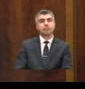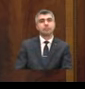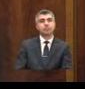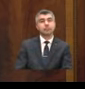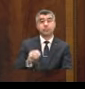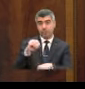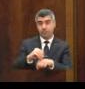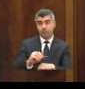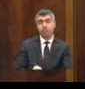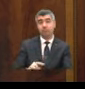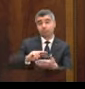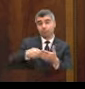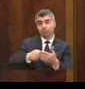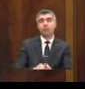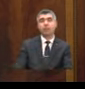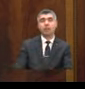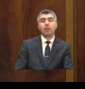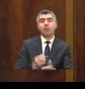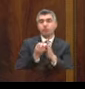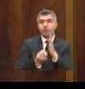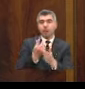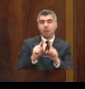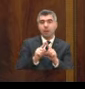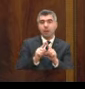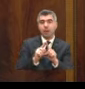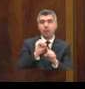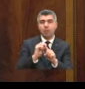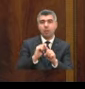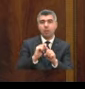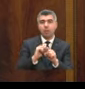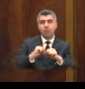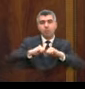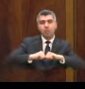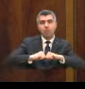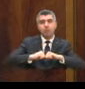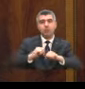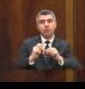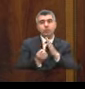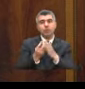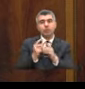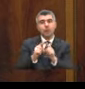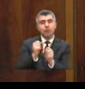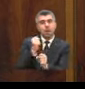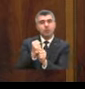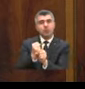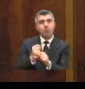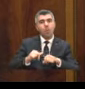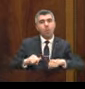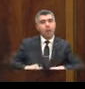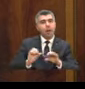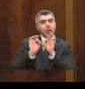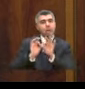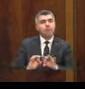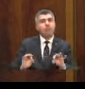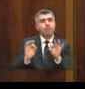التزمنا ايضا باش نحدثوا مؤسسه ديال الخدمات الاجتماعيه بالنسبه للقطاعات الوزاريه اللي ما عندهاش